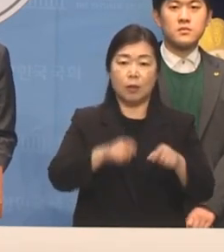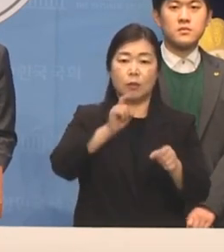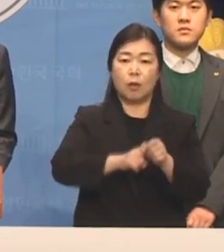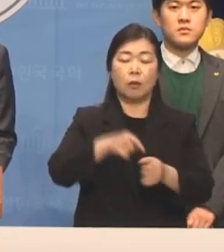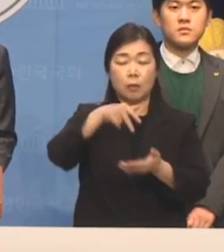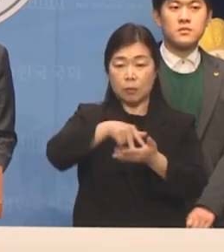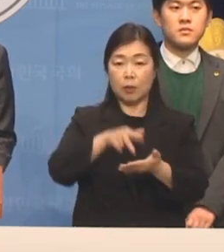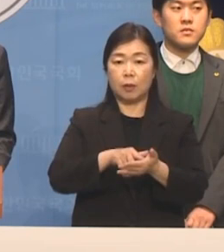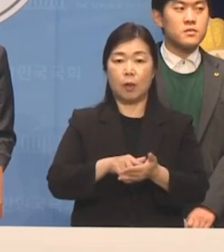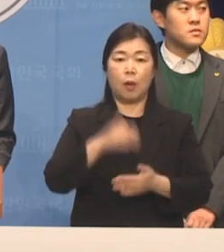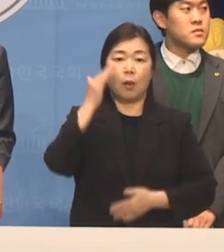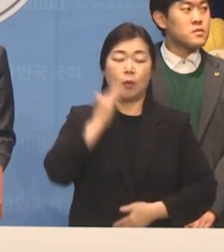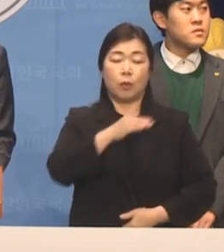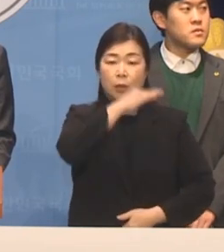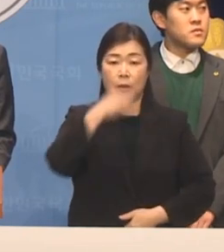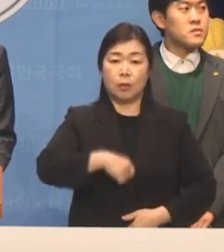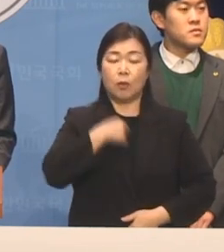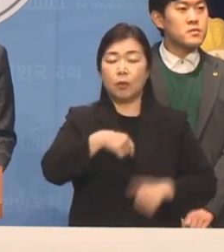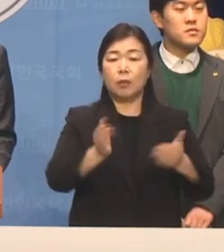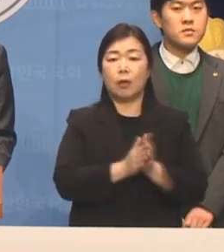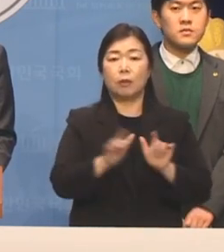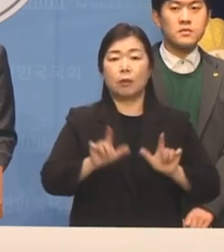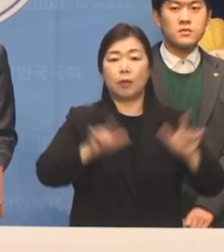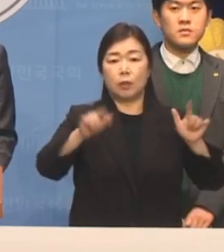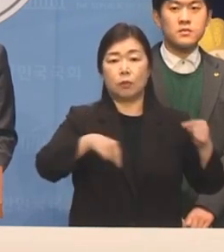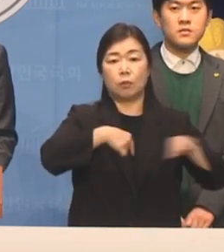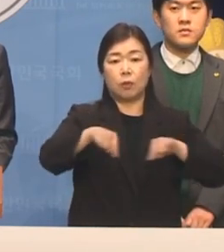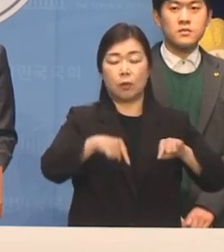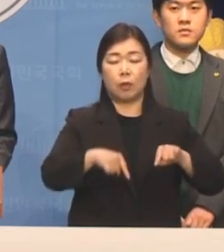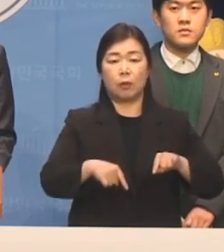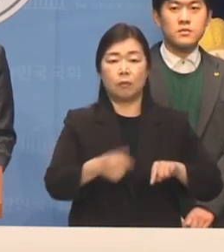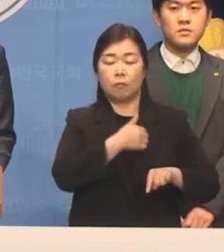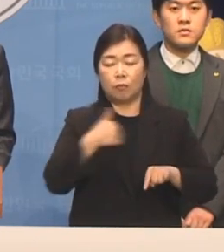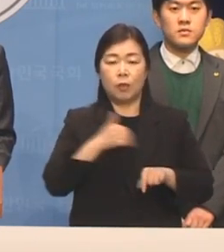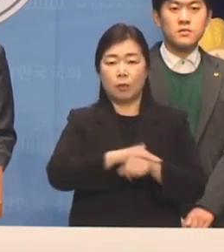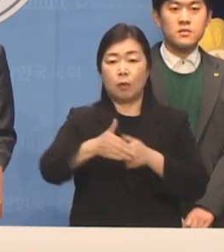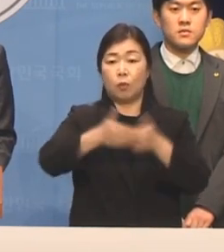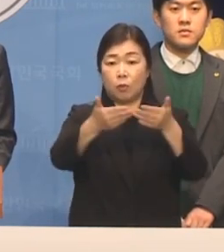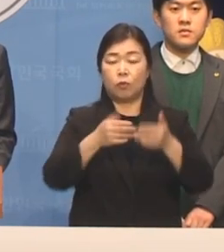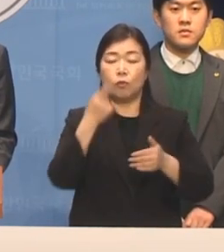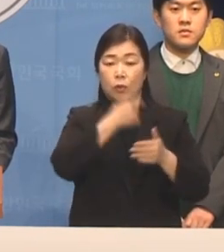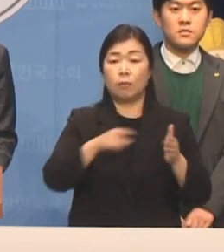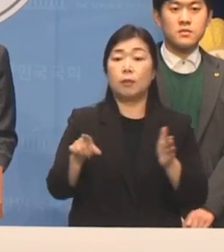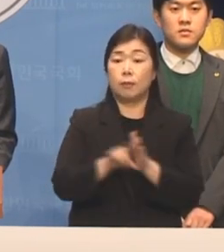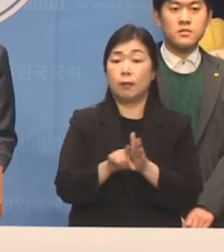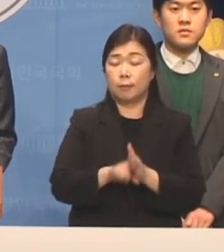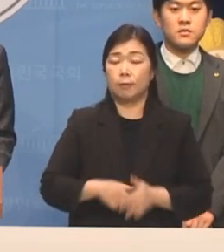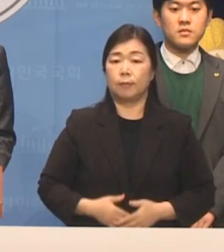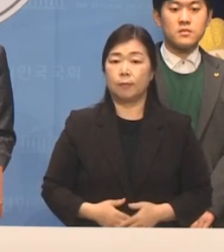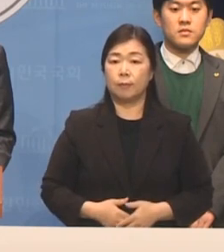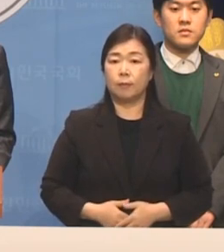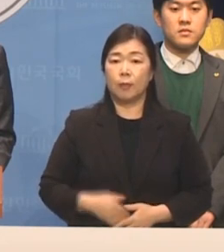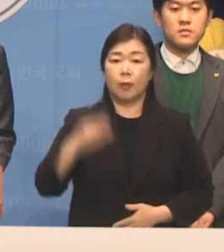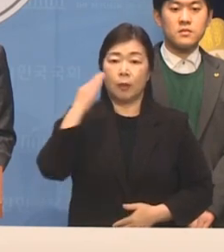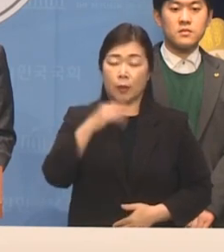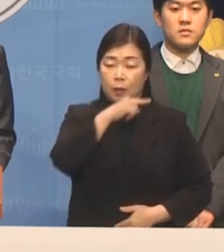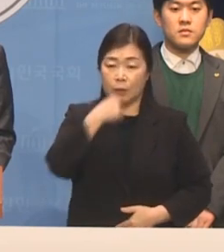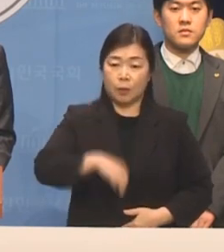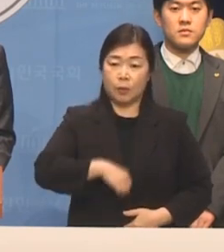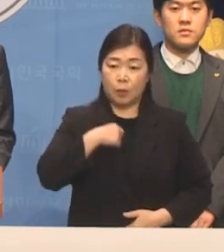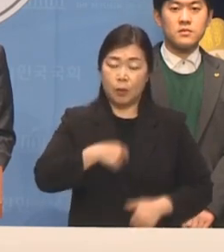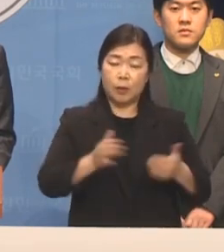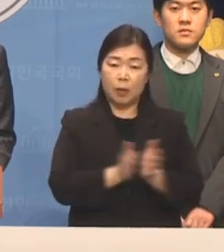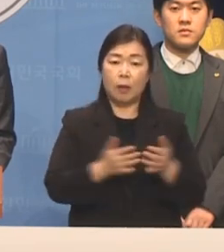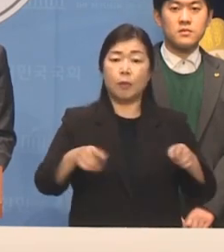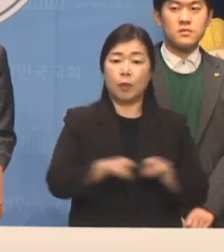관점으로 녹색정의당의 기후정치를 풍부하게 만들어주시리라 믿습니다. 녹색정의당은 이분들과 함께 다가오는